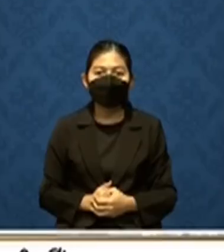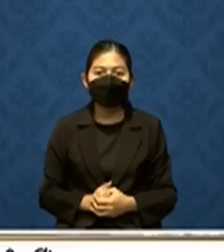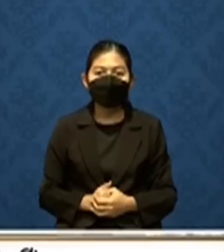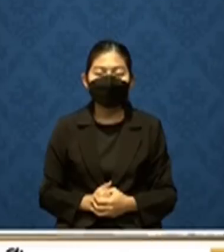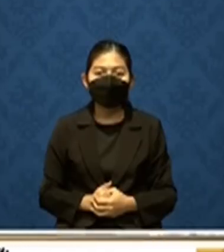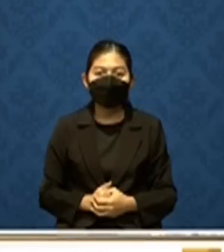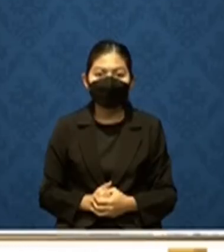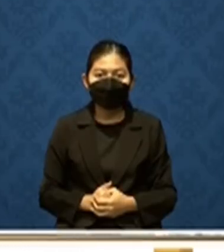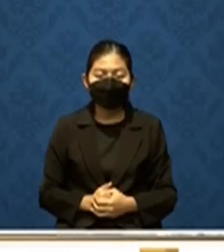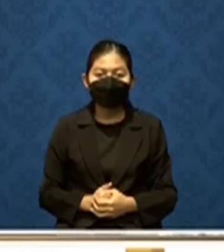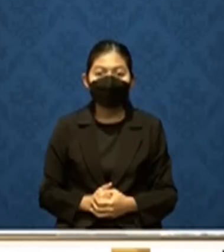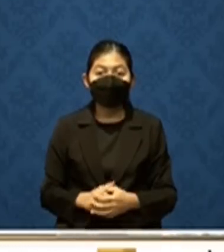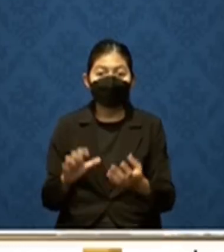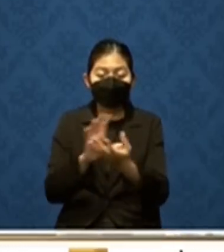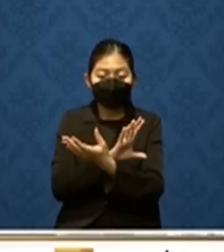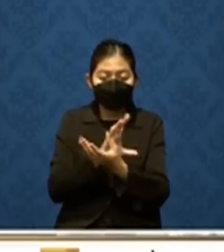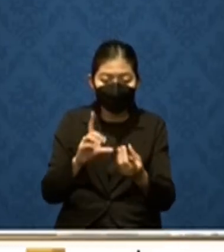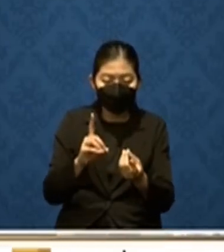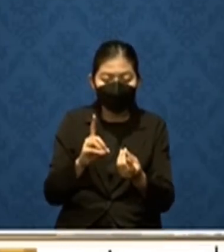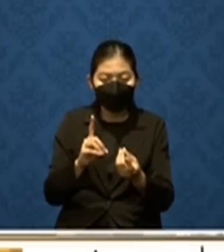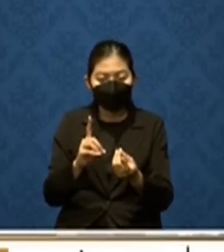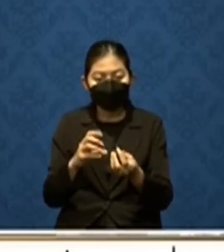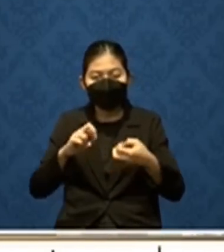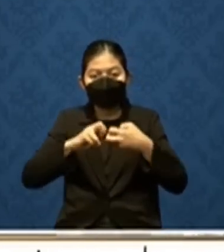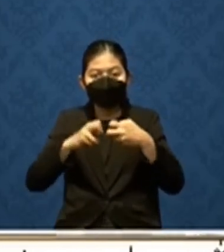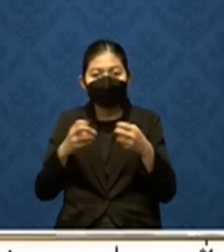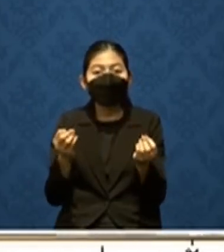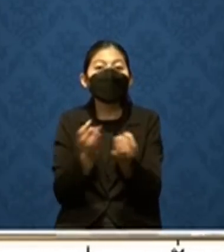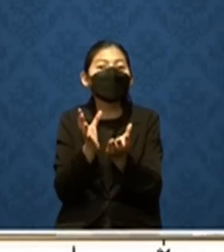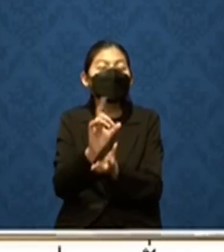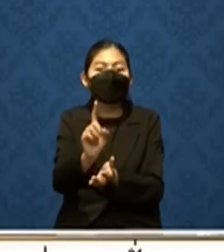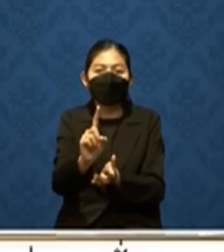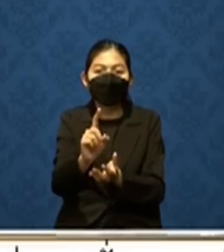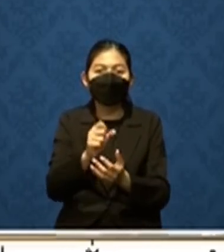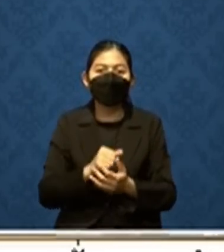และสังคมพินาศพังทลายตัวอย่างชัดที่สุด